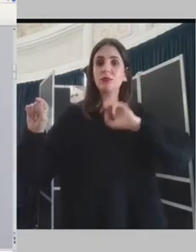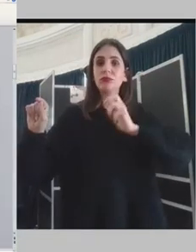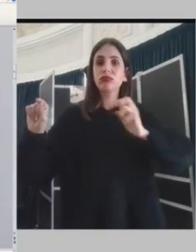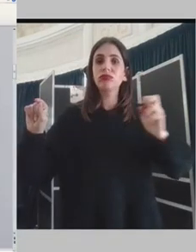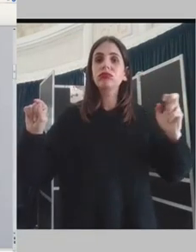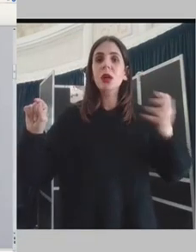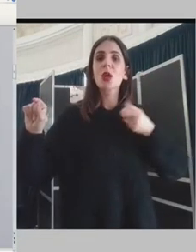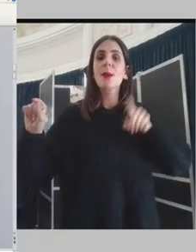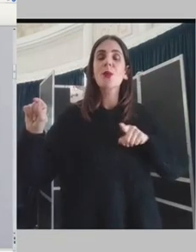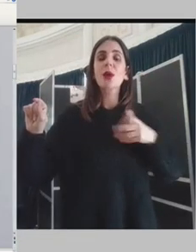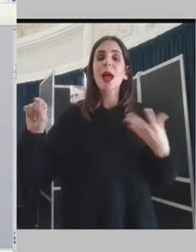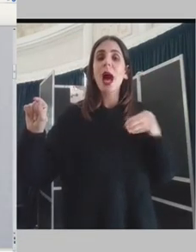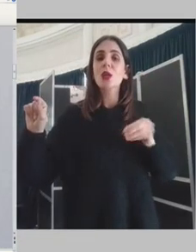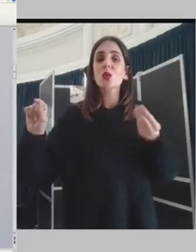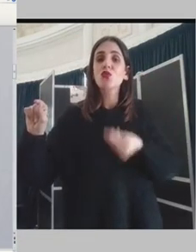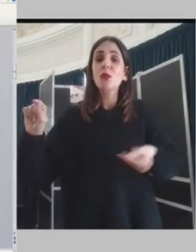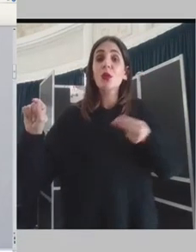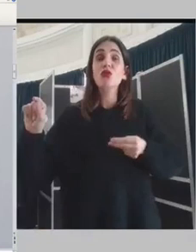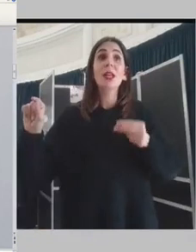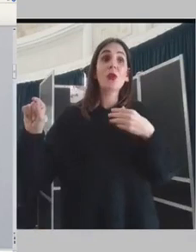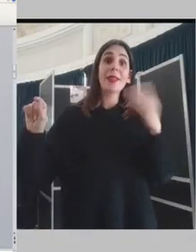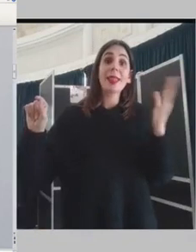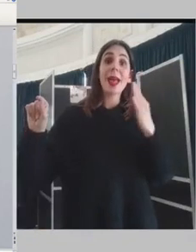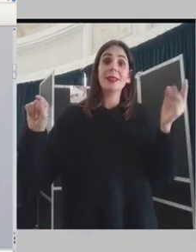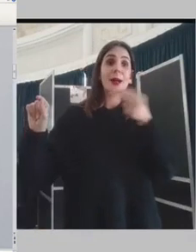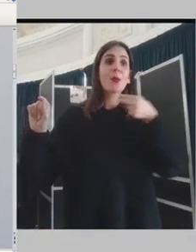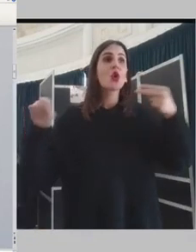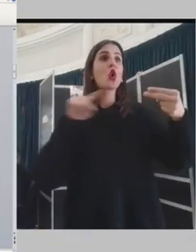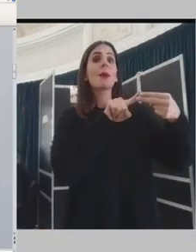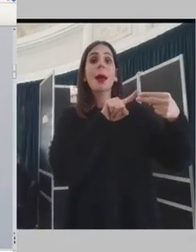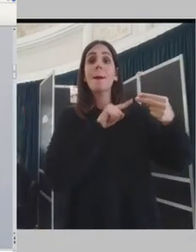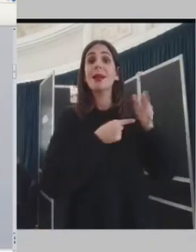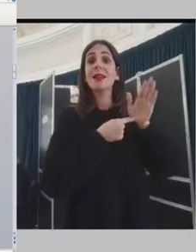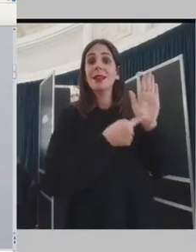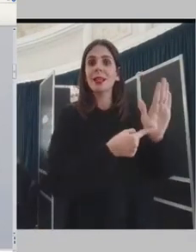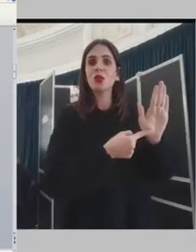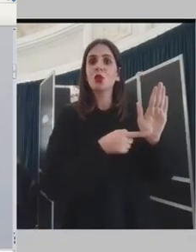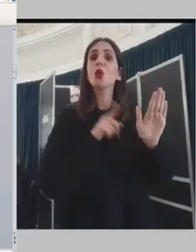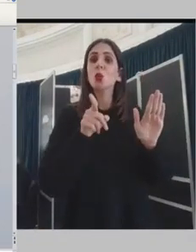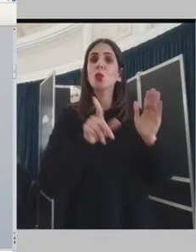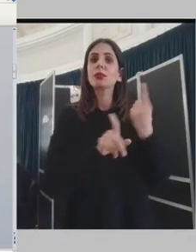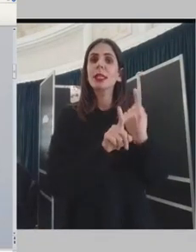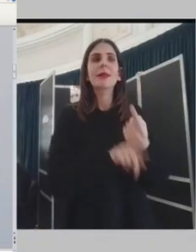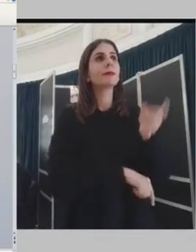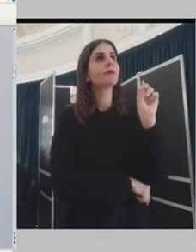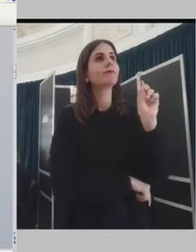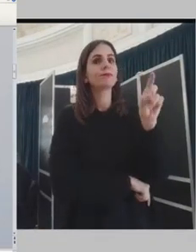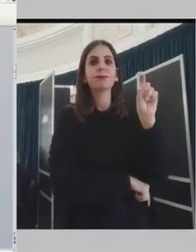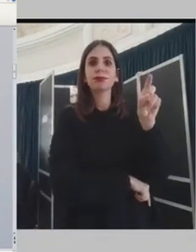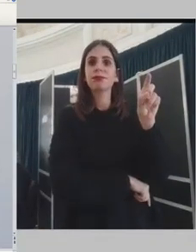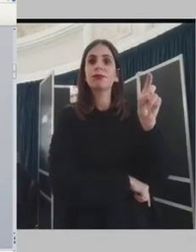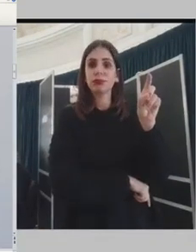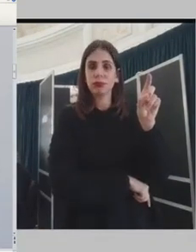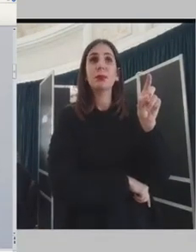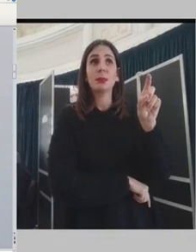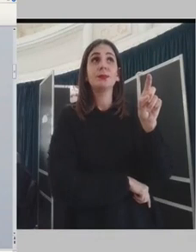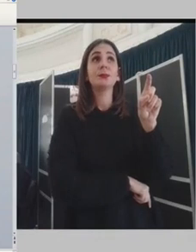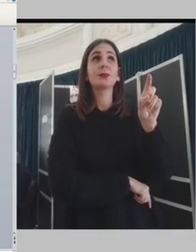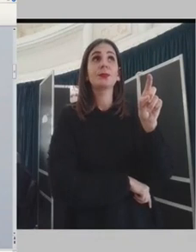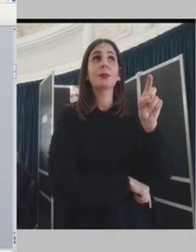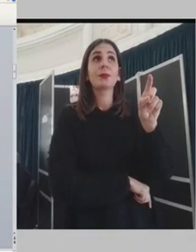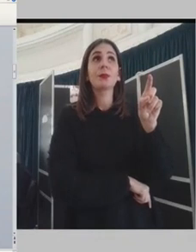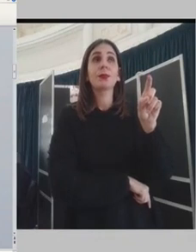inserisci progettazione, lì a destra c'è presentazione, clicchi su presentazione, ok, dalla